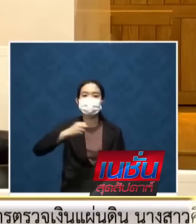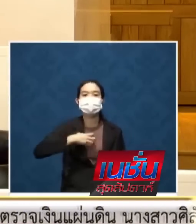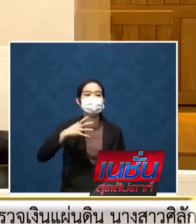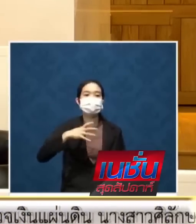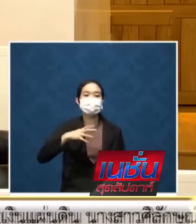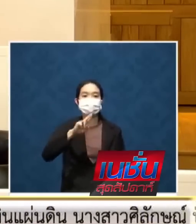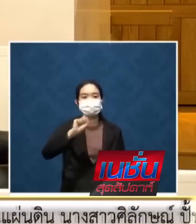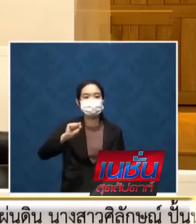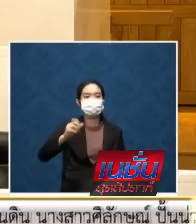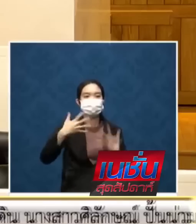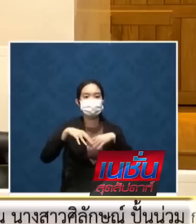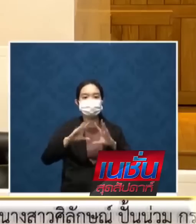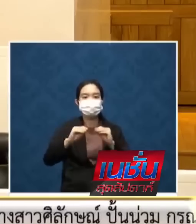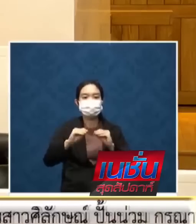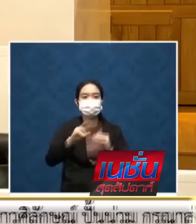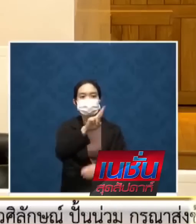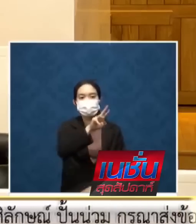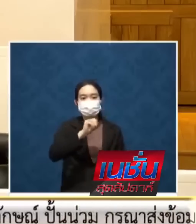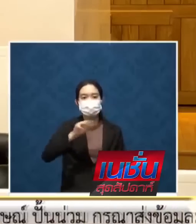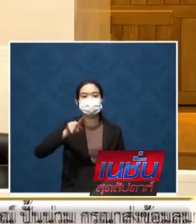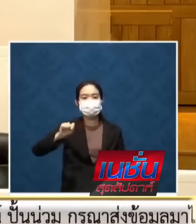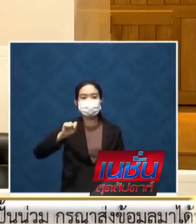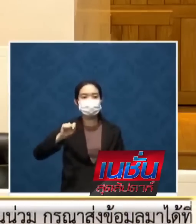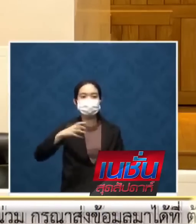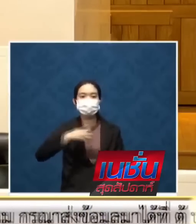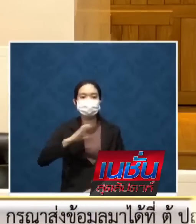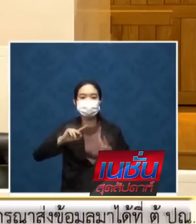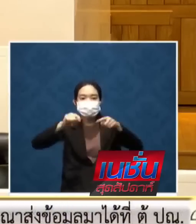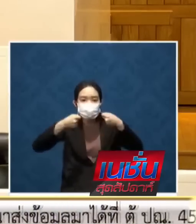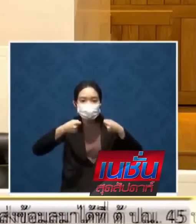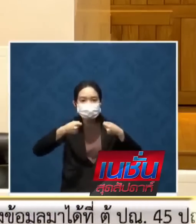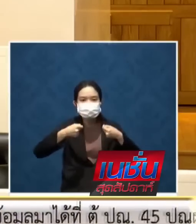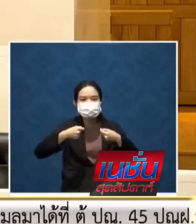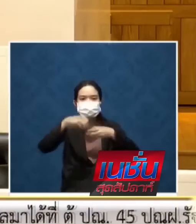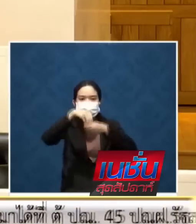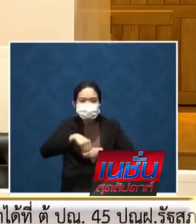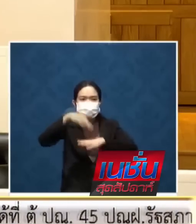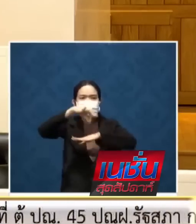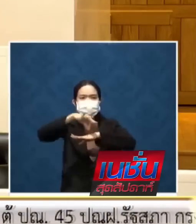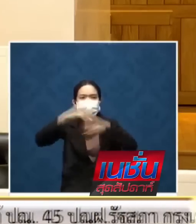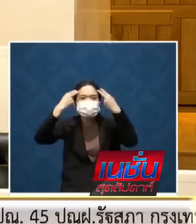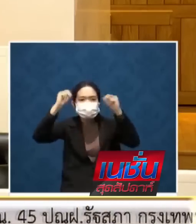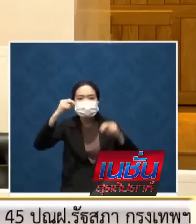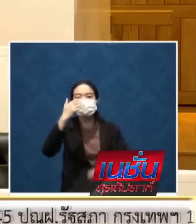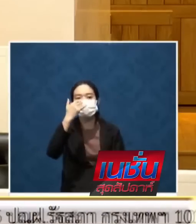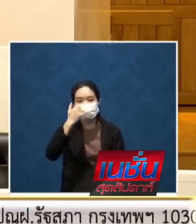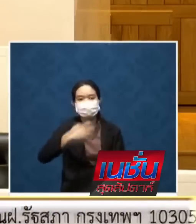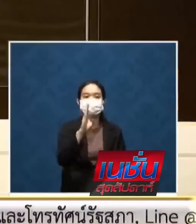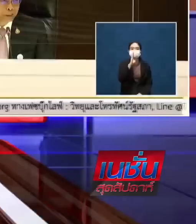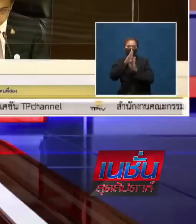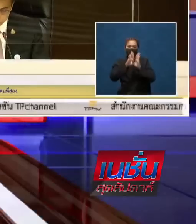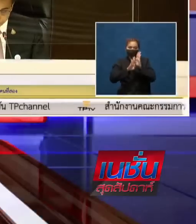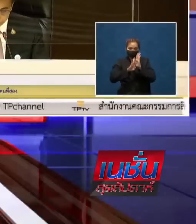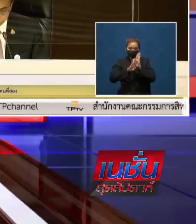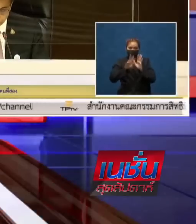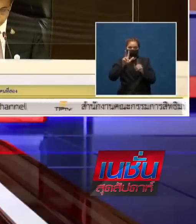ตอบกระทู้ในสภาแล้วแล้วจะอยู่ไปทำไมเนี่ยผมก็มีอารมณ์เหมือนกันนะครับอยากจะระบาย